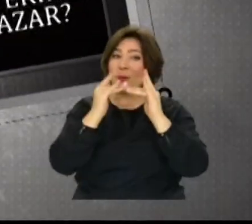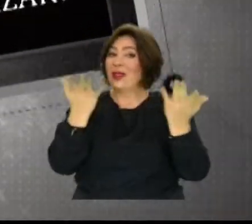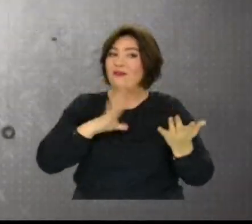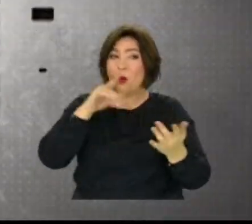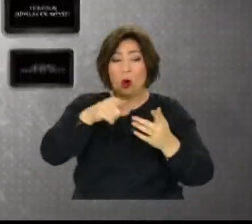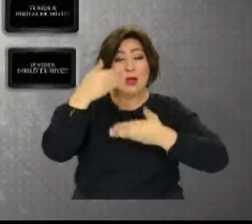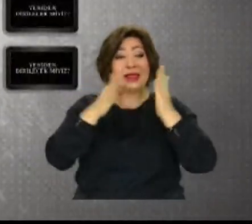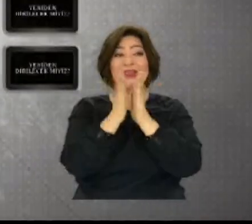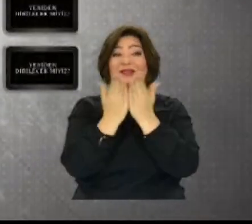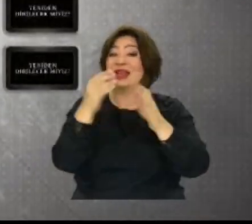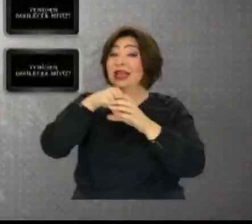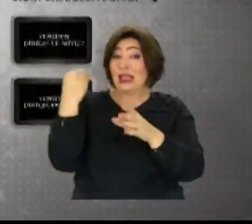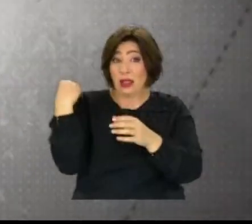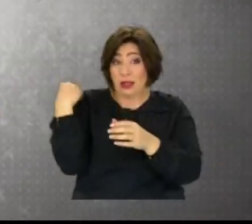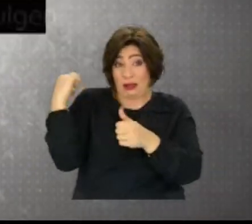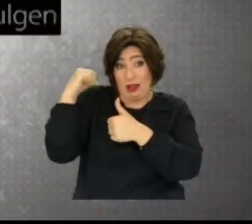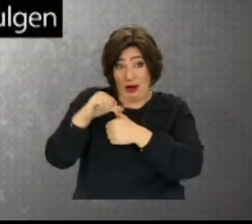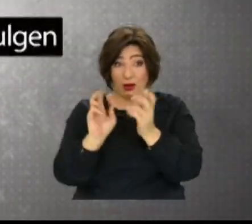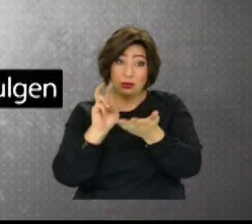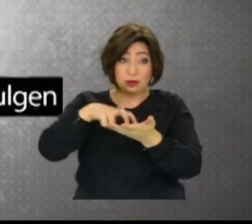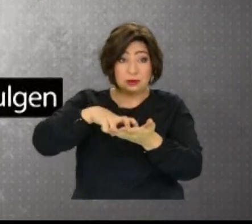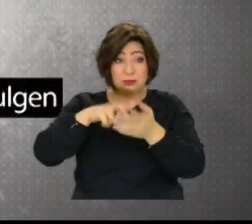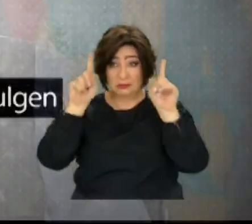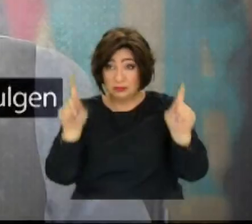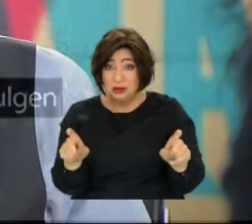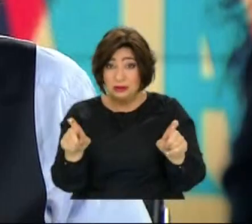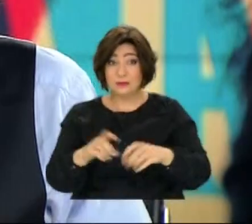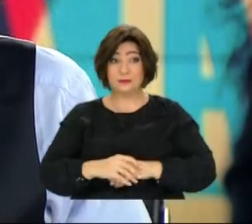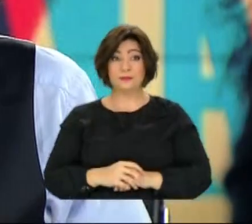defterinde neler yazar? Yeniden dirilecek miyiz?